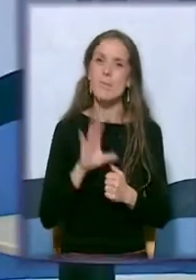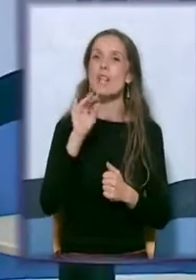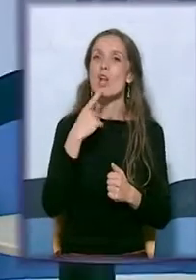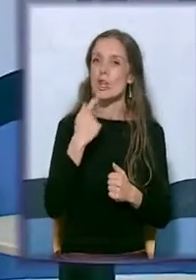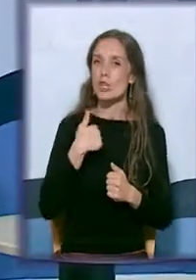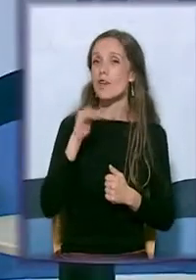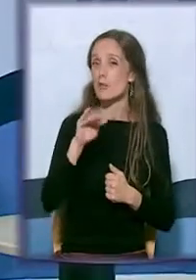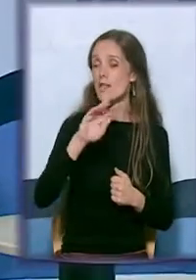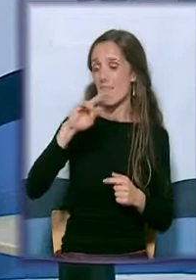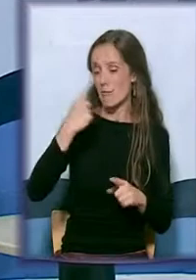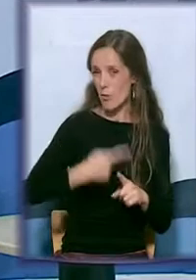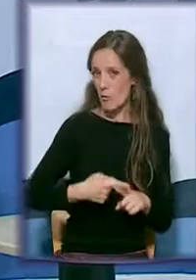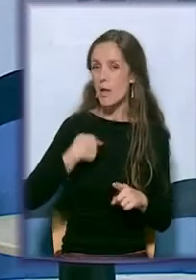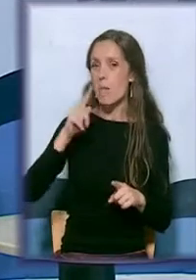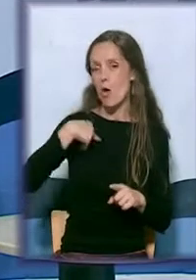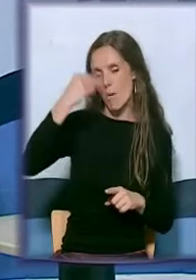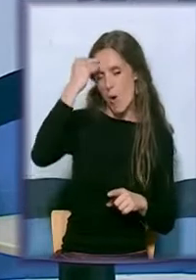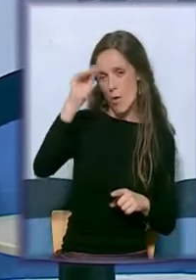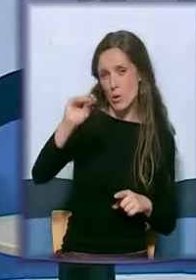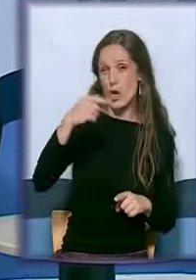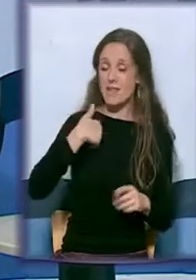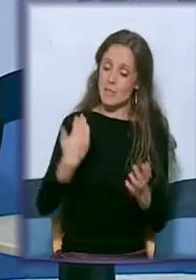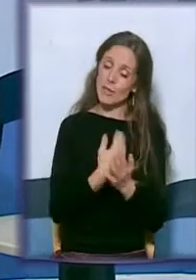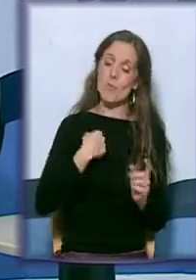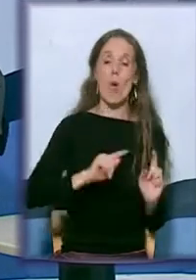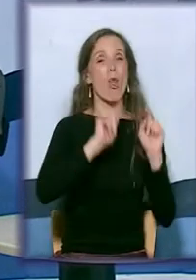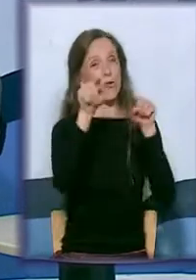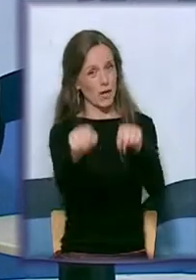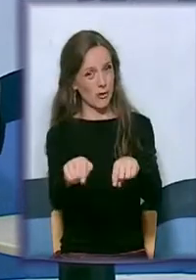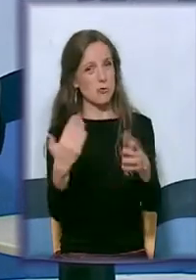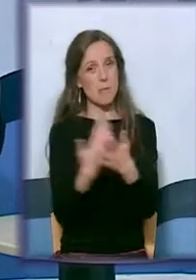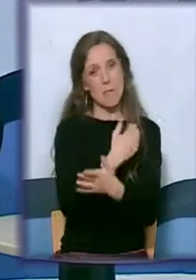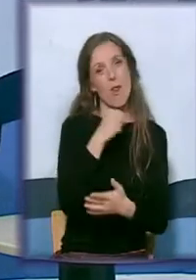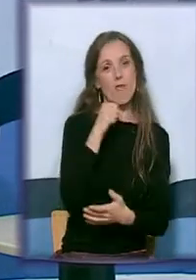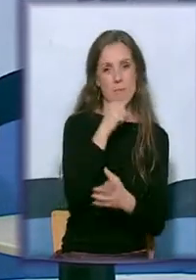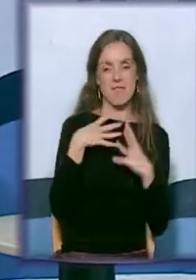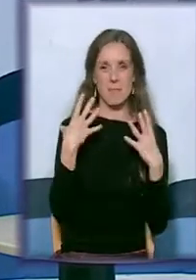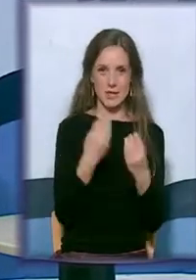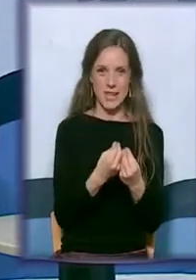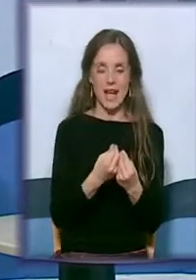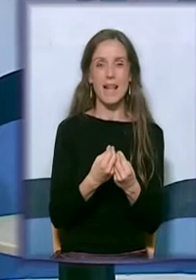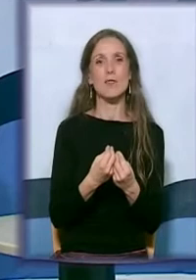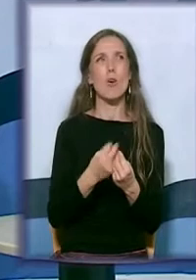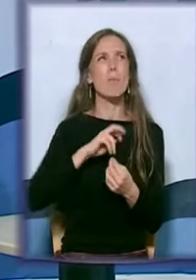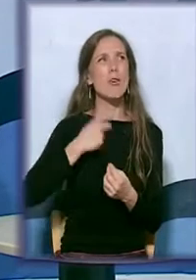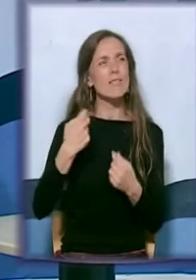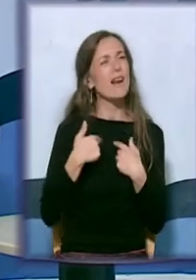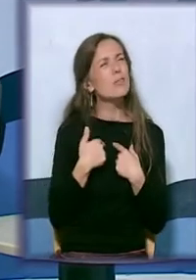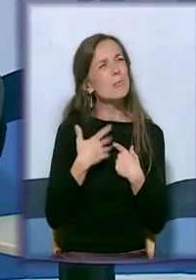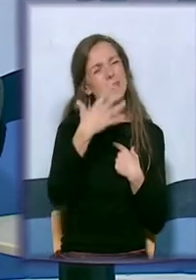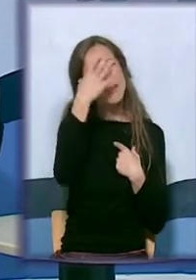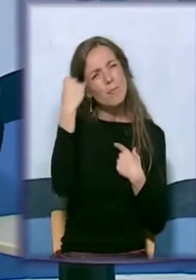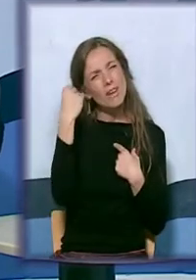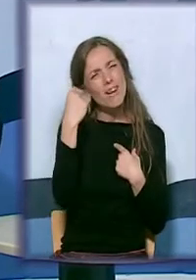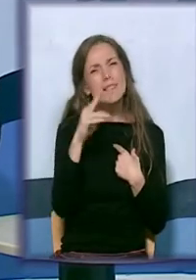drugi put. Ja moram da se vratim. Obećala sam da ću doći tamo da ponovo pevamo. I pozvali su me, sad sam već zaboravila,